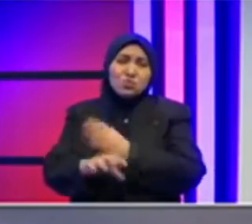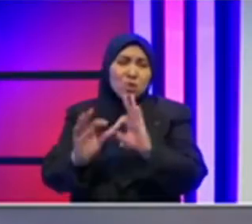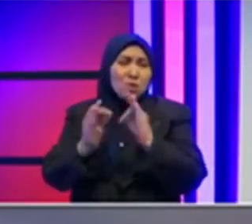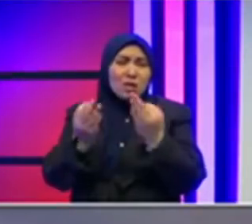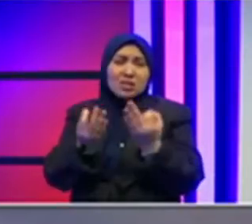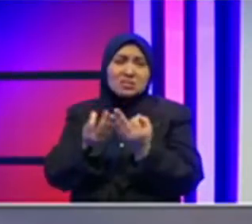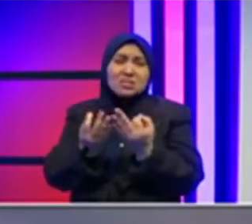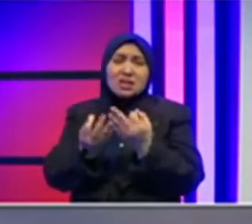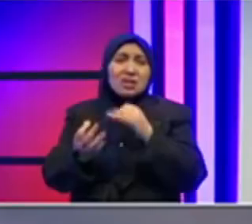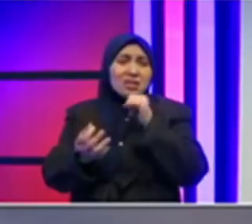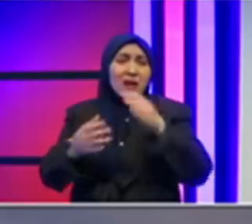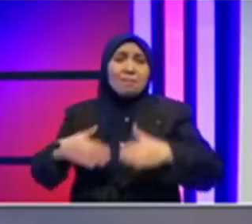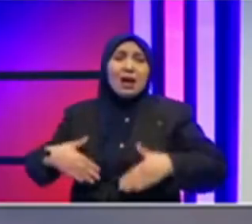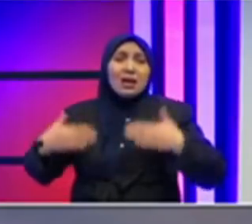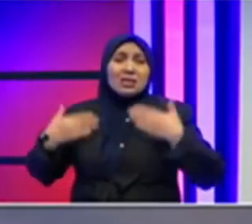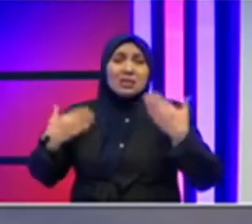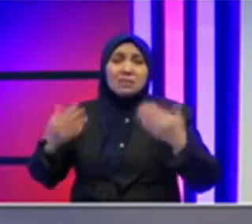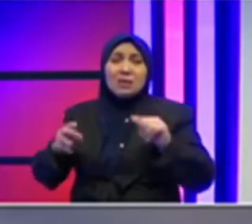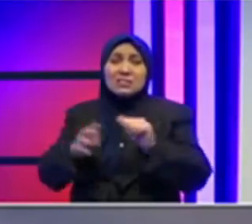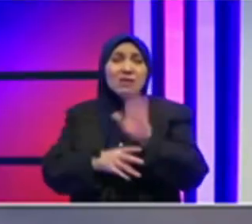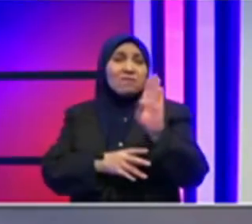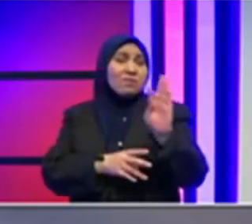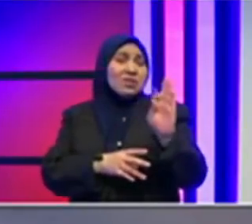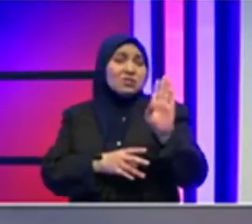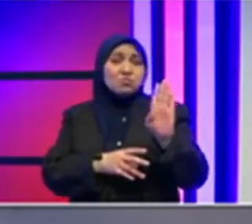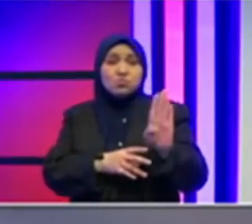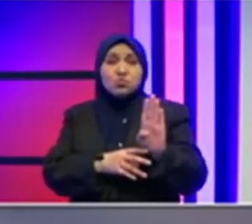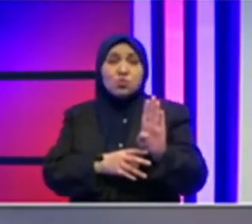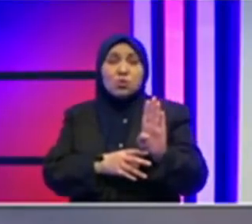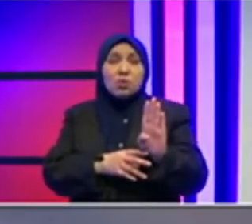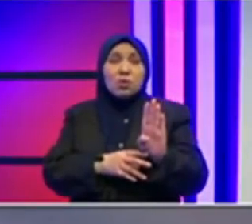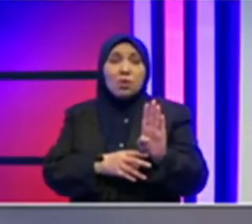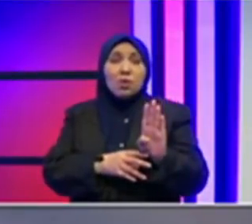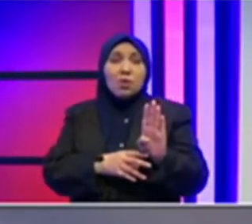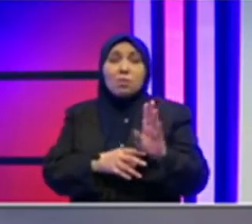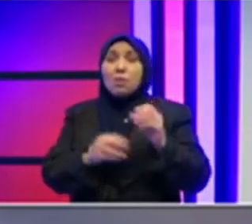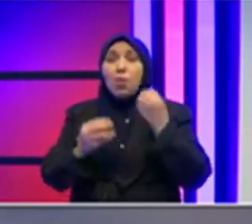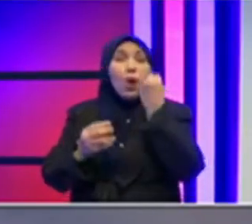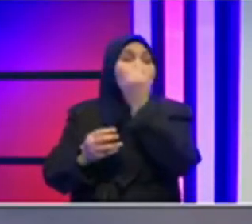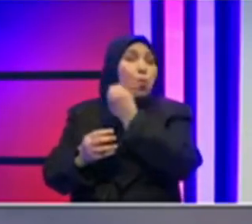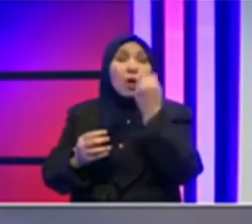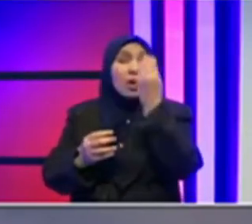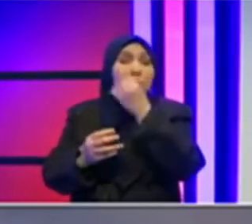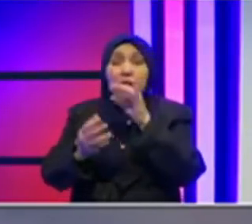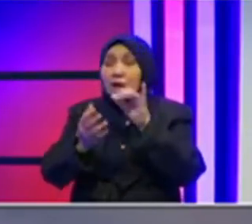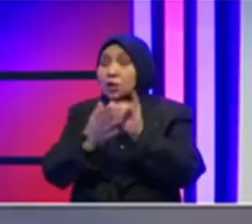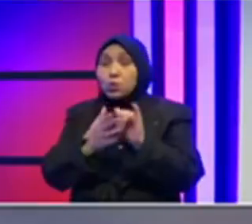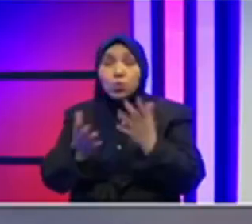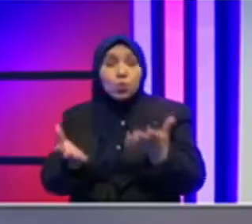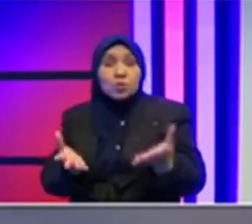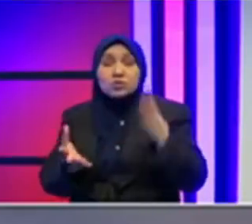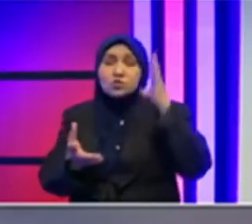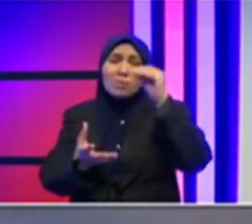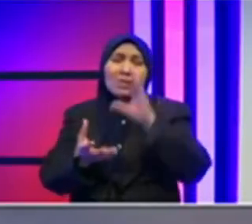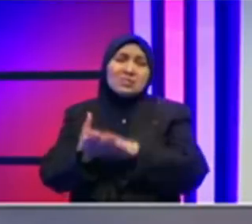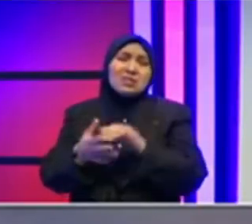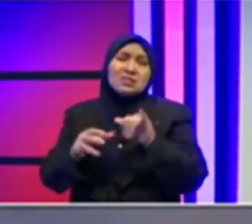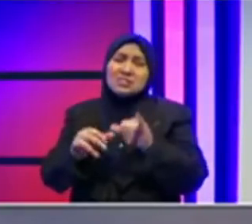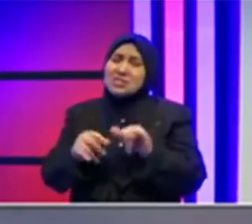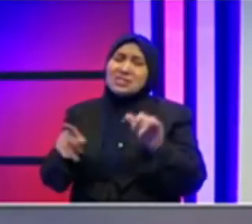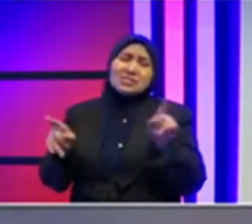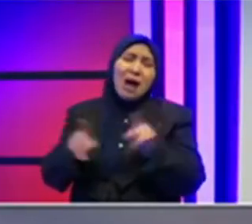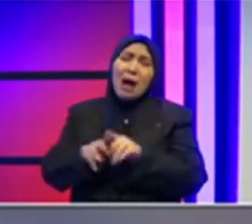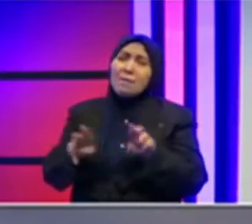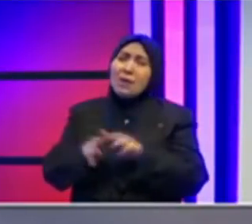pula bahagia macam dekat Facebook yang apa berbunga-bunga tersebut. Saya punya suami saya masih lagi macam tu